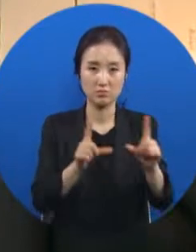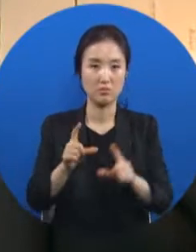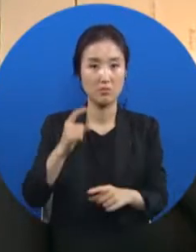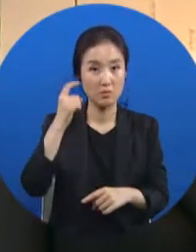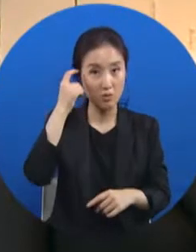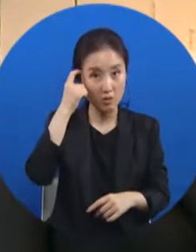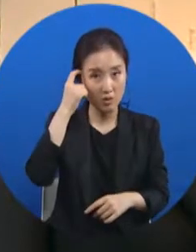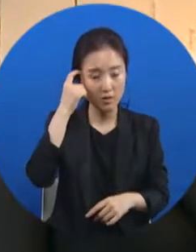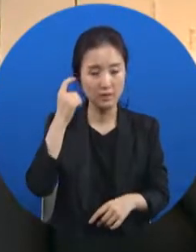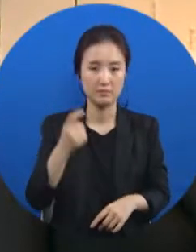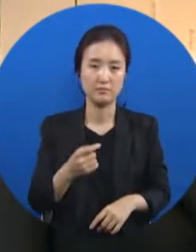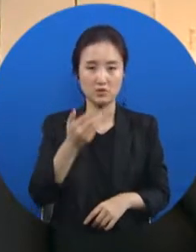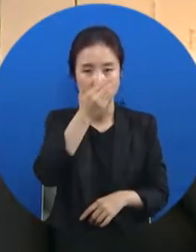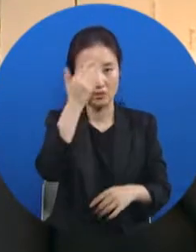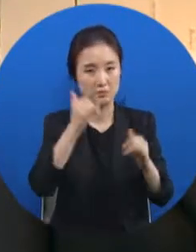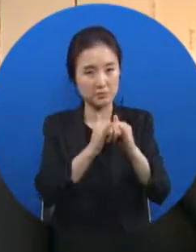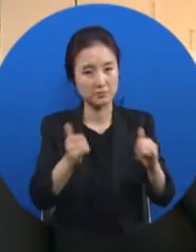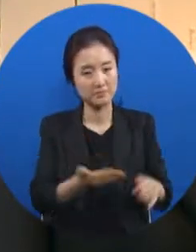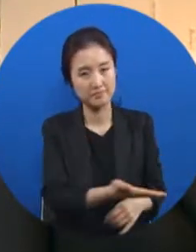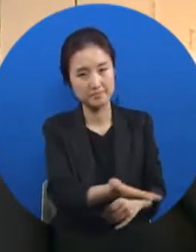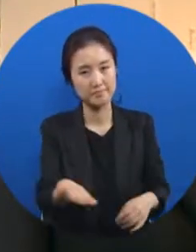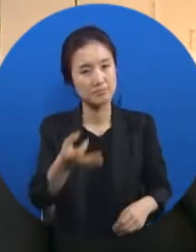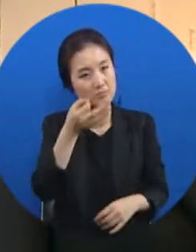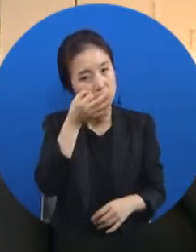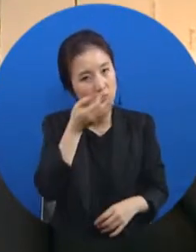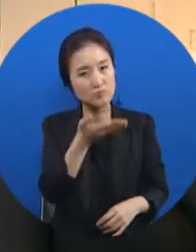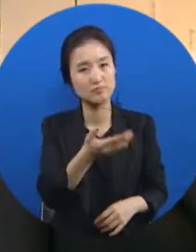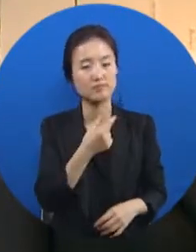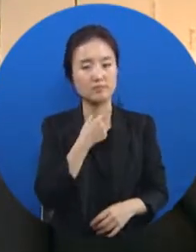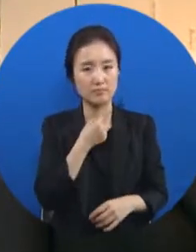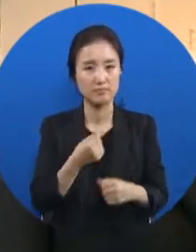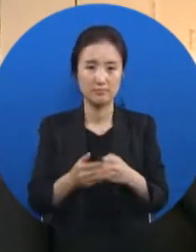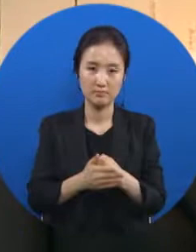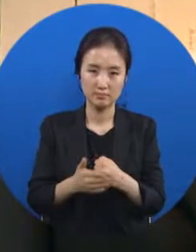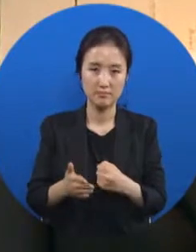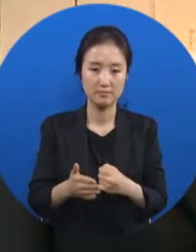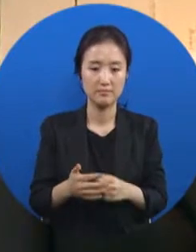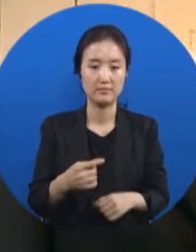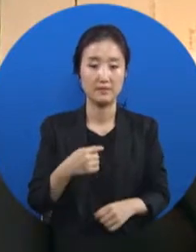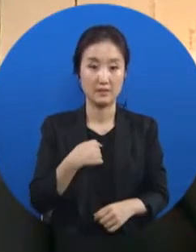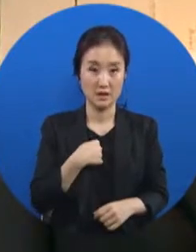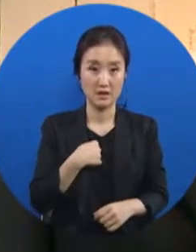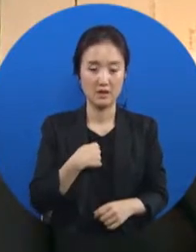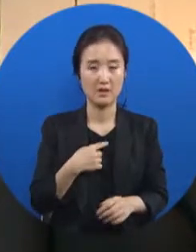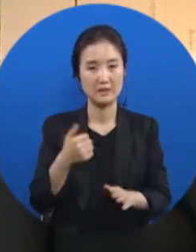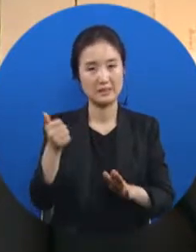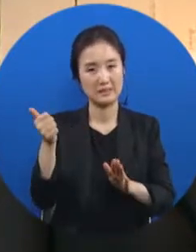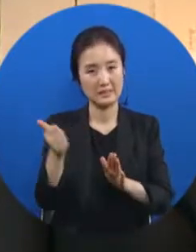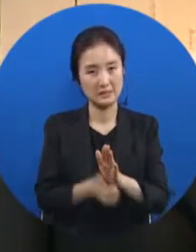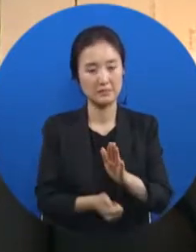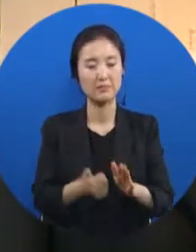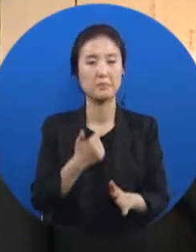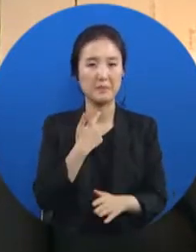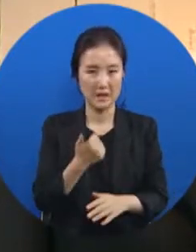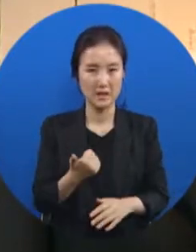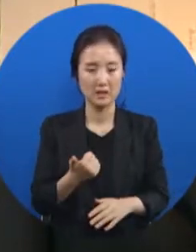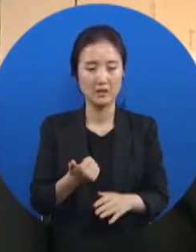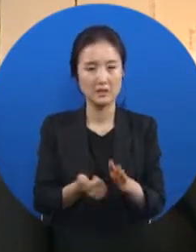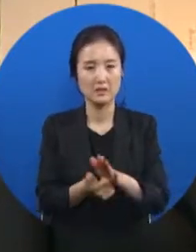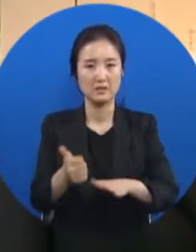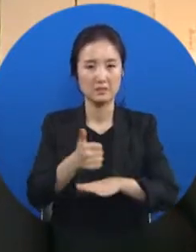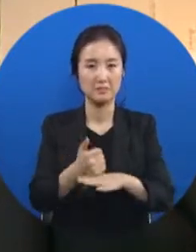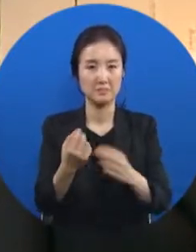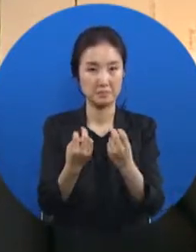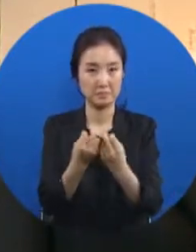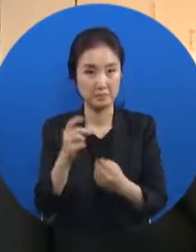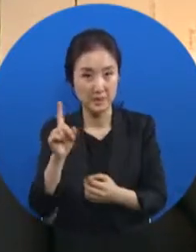싶은 거예요. 늘 실패하고 나서 실패해봐서 내가 아니까 넌 이렇게 하면 성공해. 이게 아니라 함께